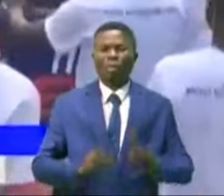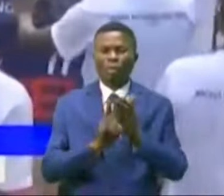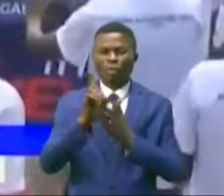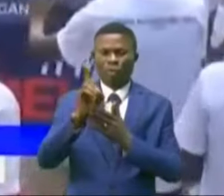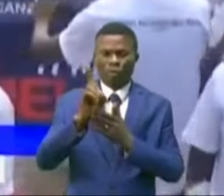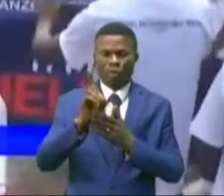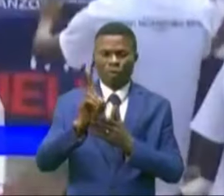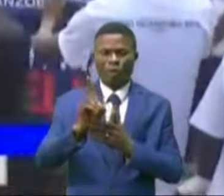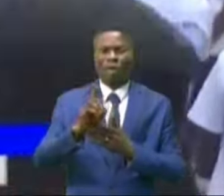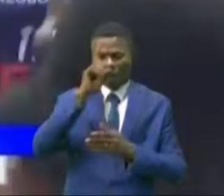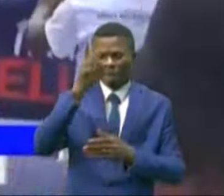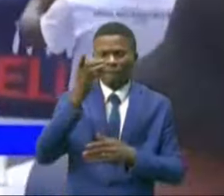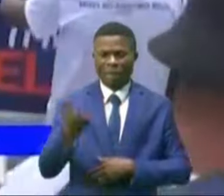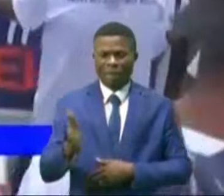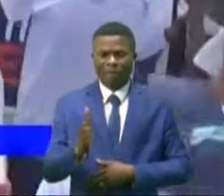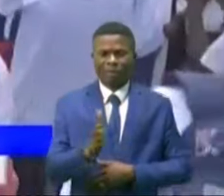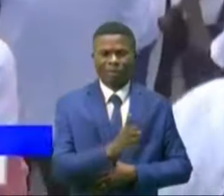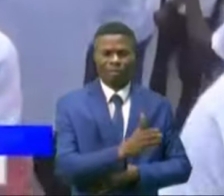leur savoir-faire.